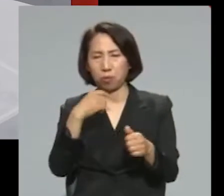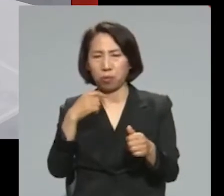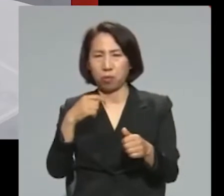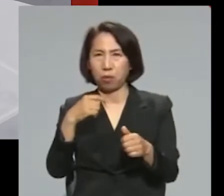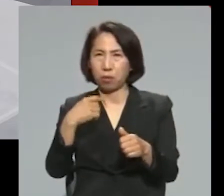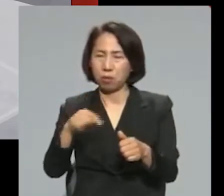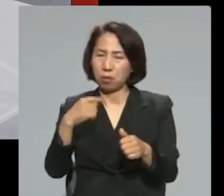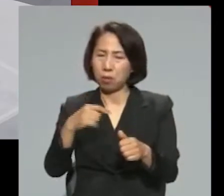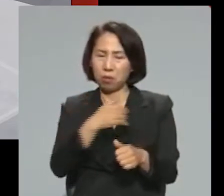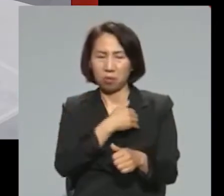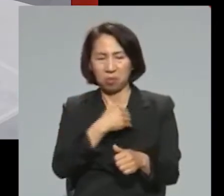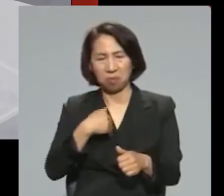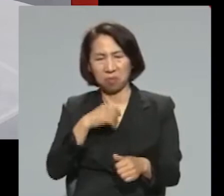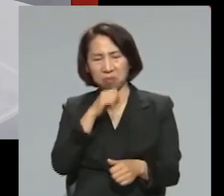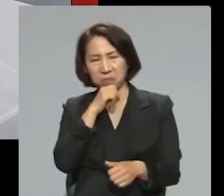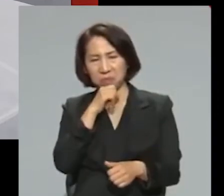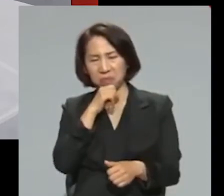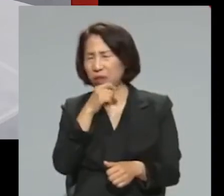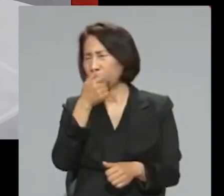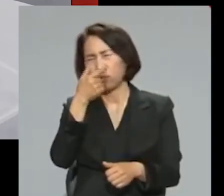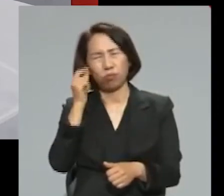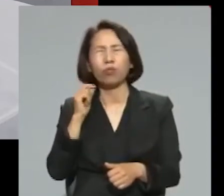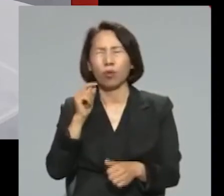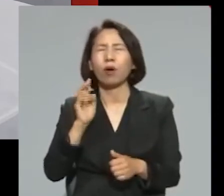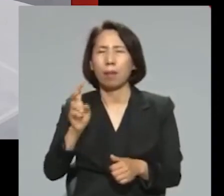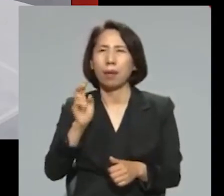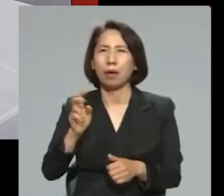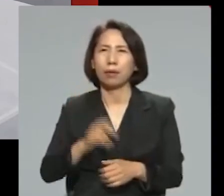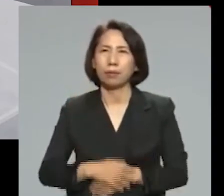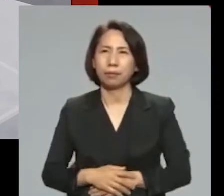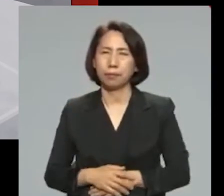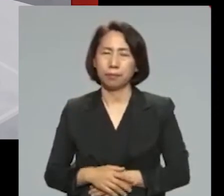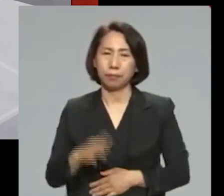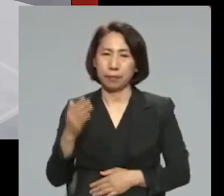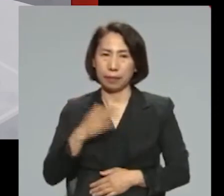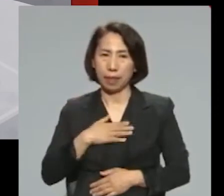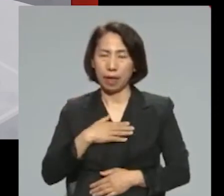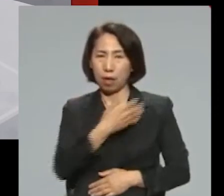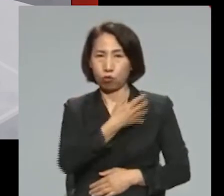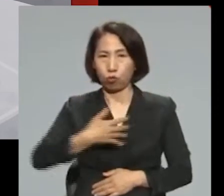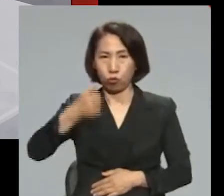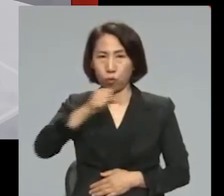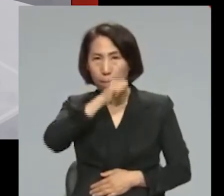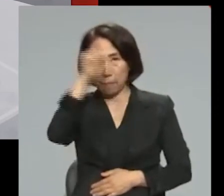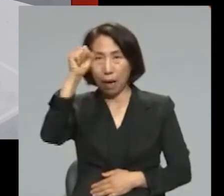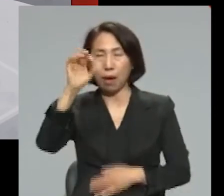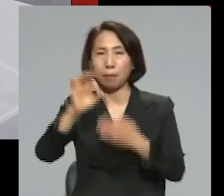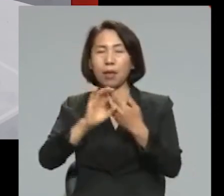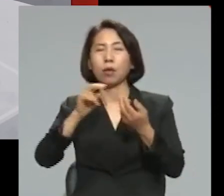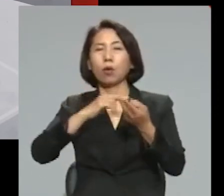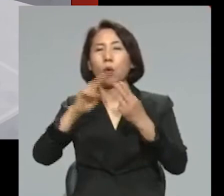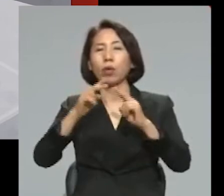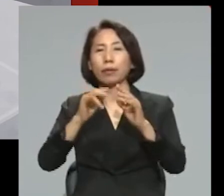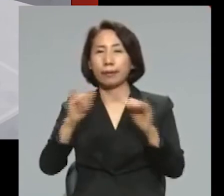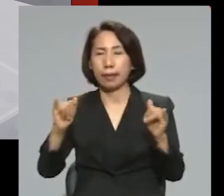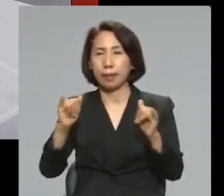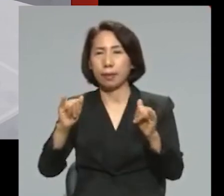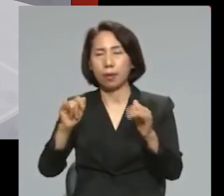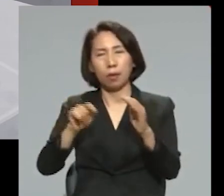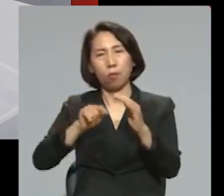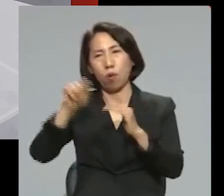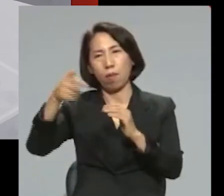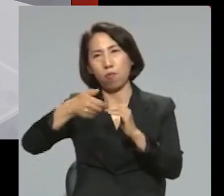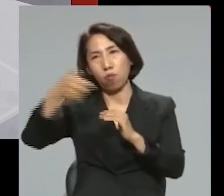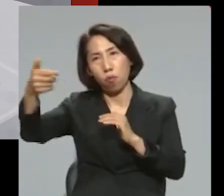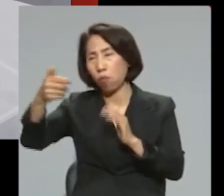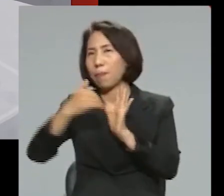만족도가 높지 않다고 볼 수 있습니다. 제가 군수가 되면 고령의 인재가 외부로 유출되는 사례를